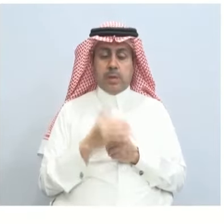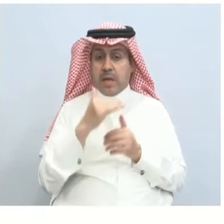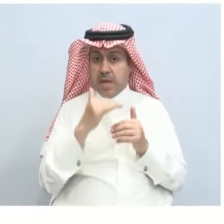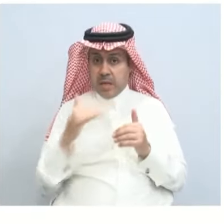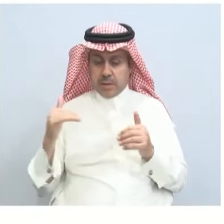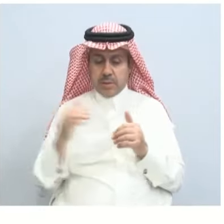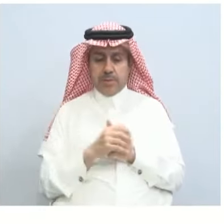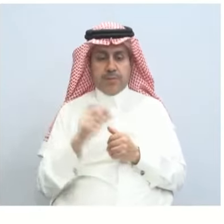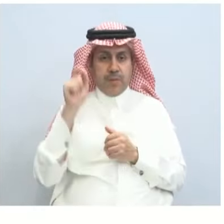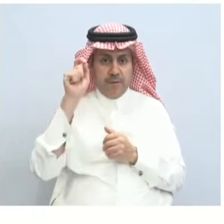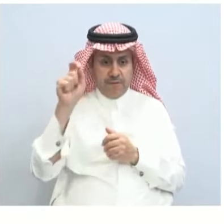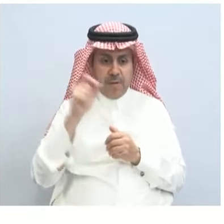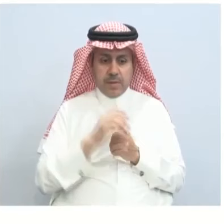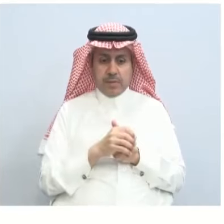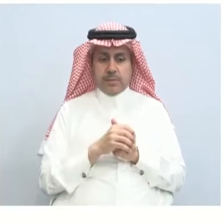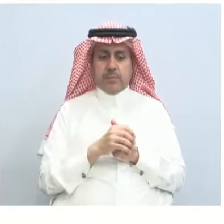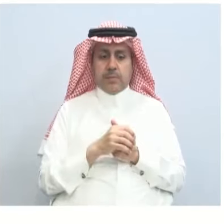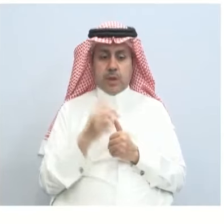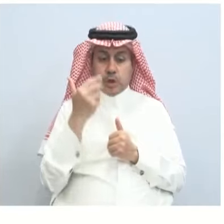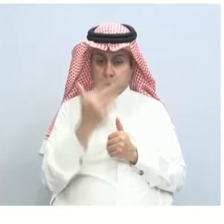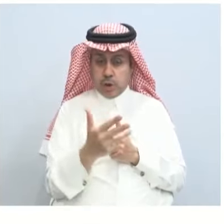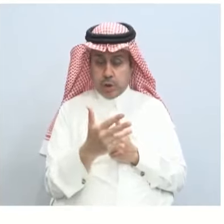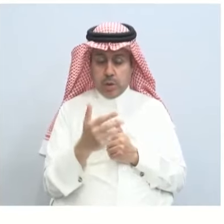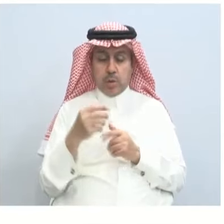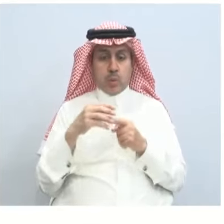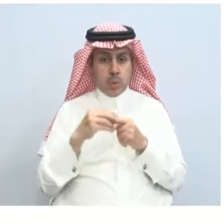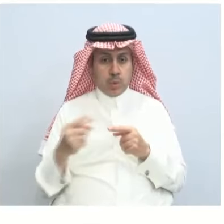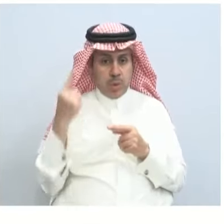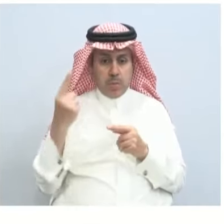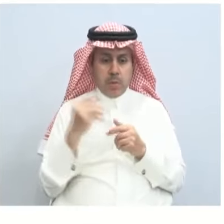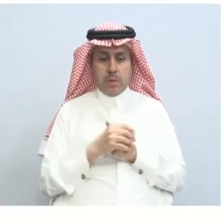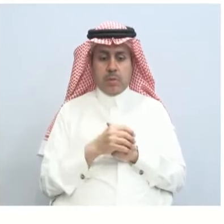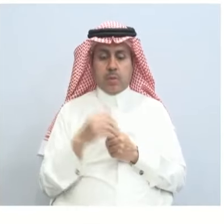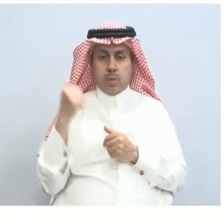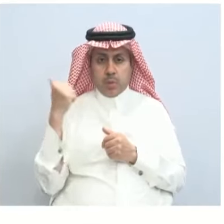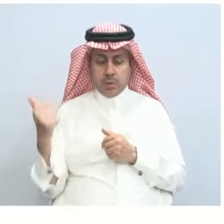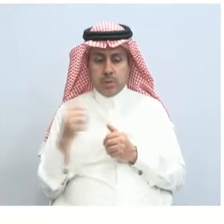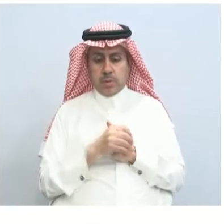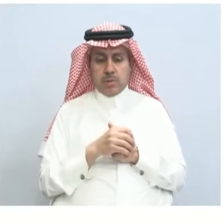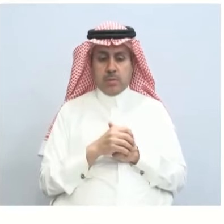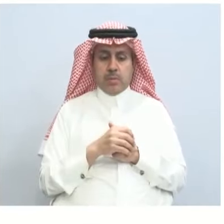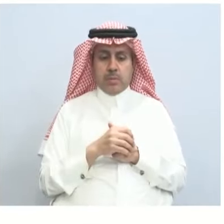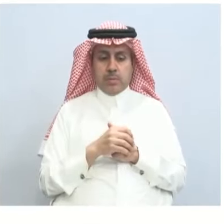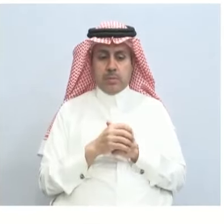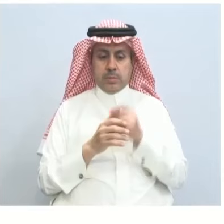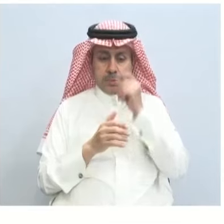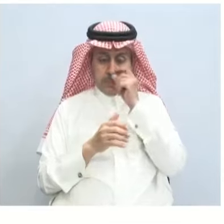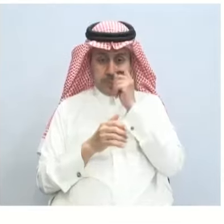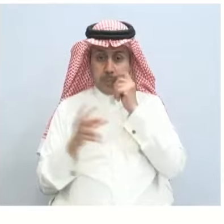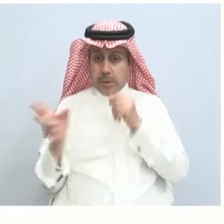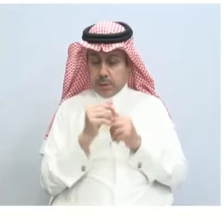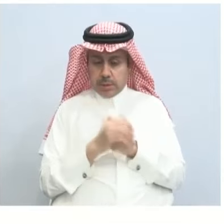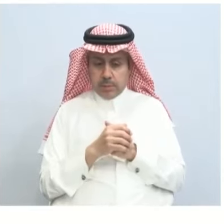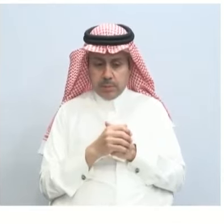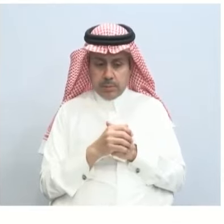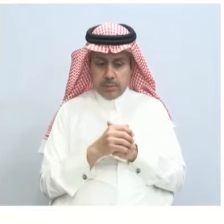هي عناصر الفي اسف اللي هي 9 وسالب واح وست بهذا الشكل قلنا دائما الناتج يكون